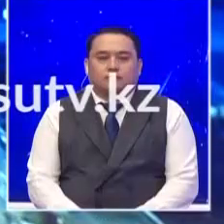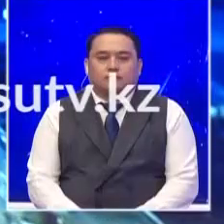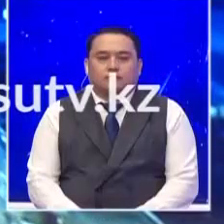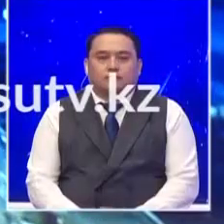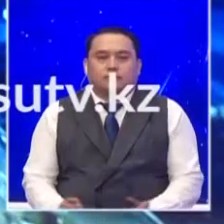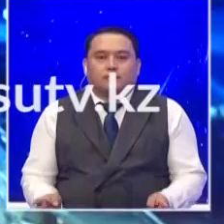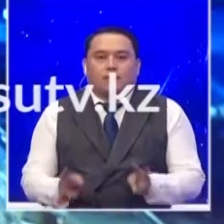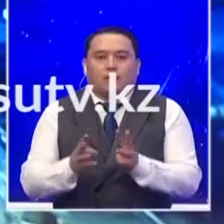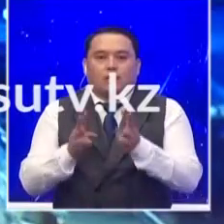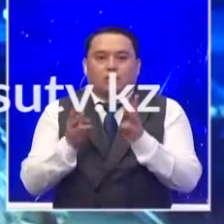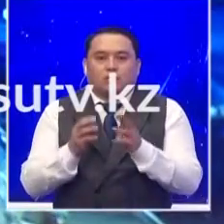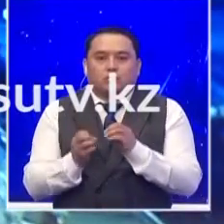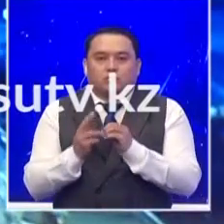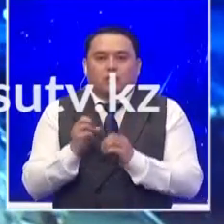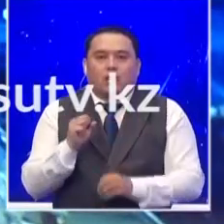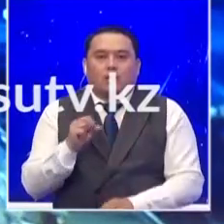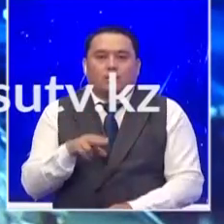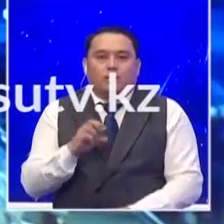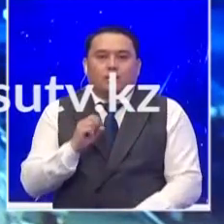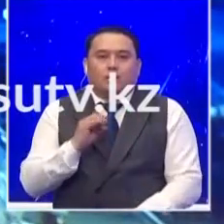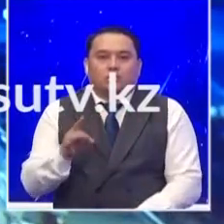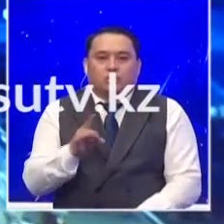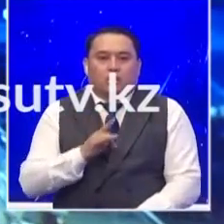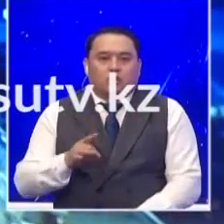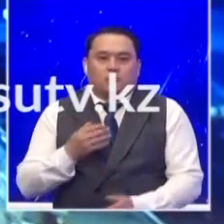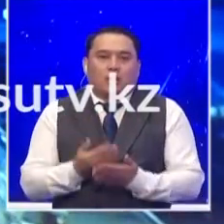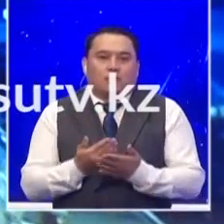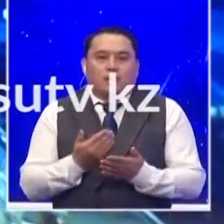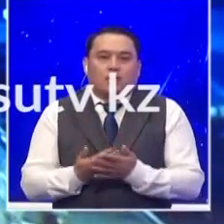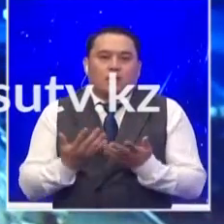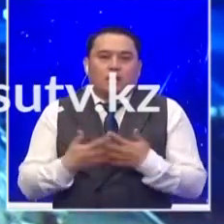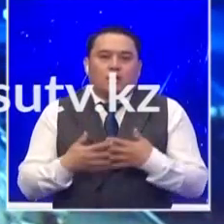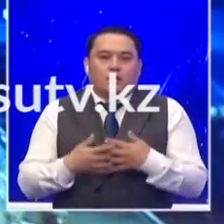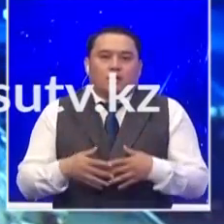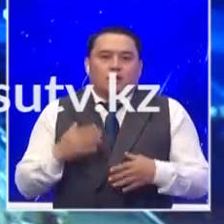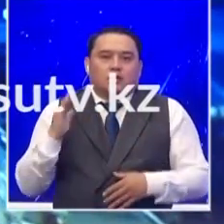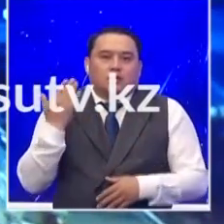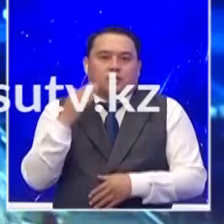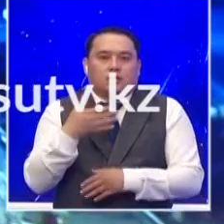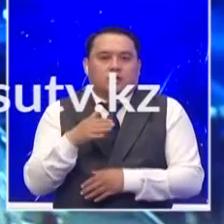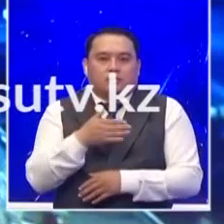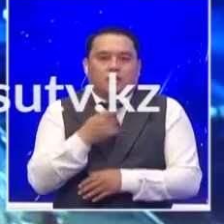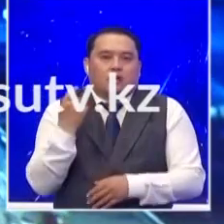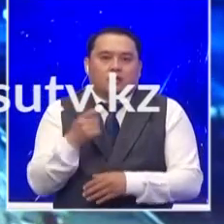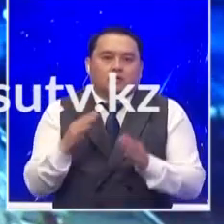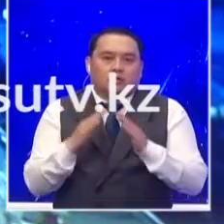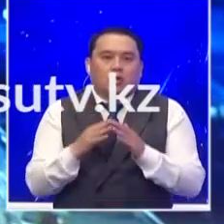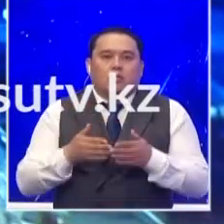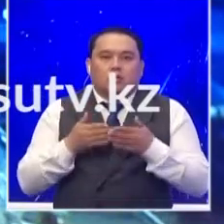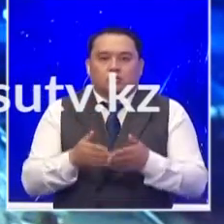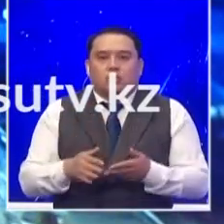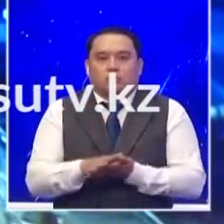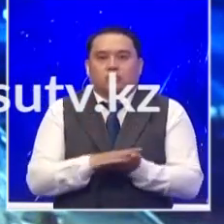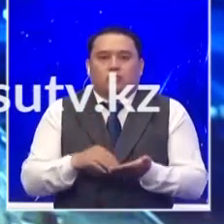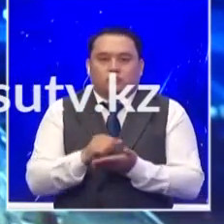Крупный пожар разбушевался 14 апреля в Балхашском районе. По предварительным данным, пострадали рыбные хозяйства, сгорели дома, лодки, погиб